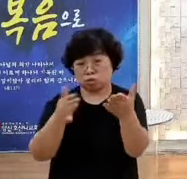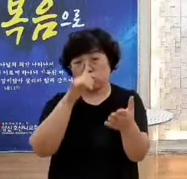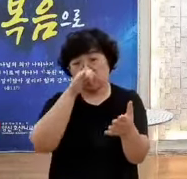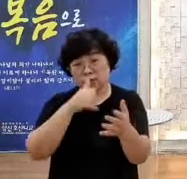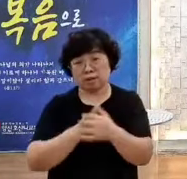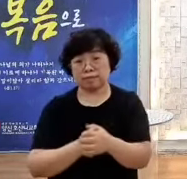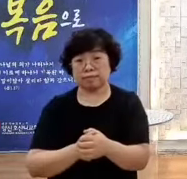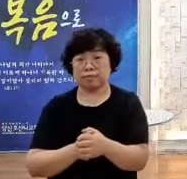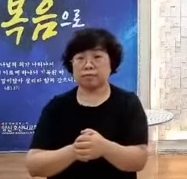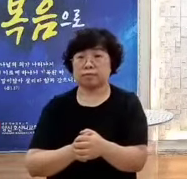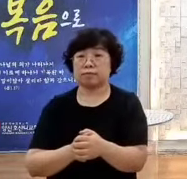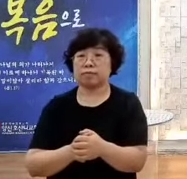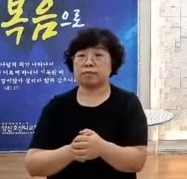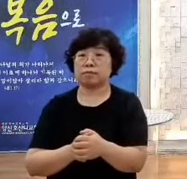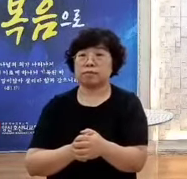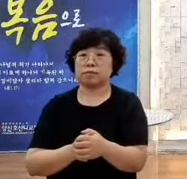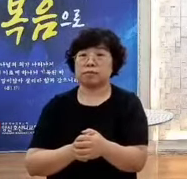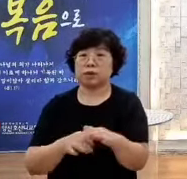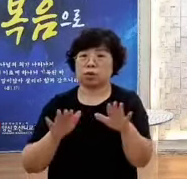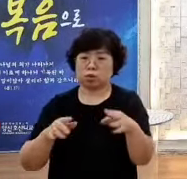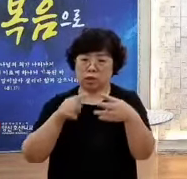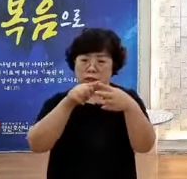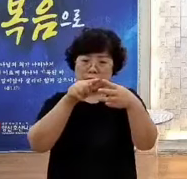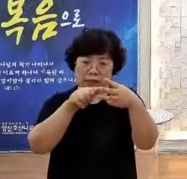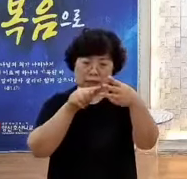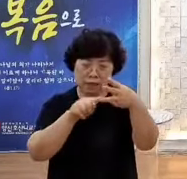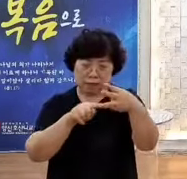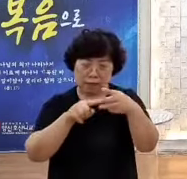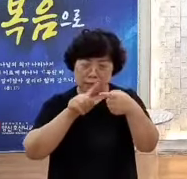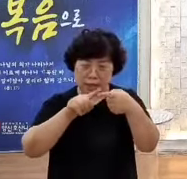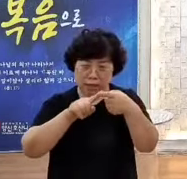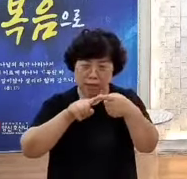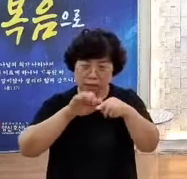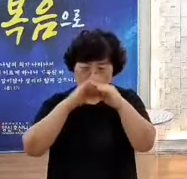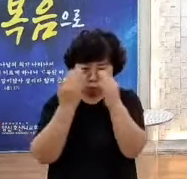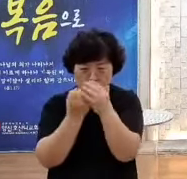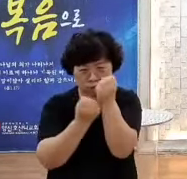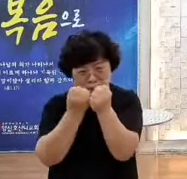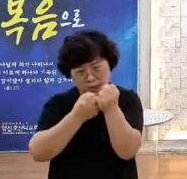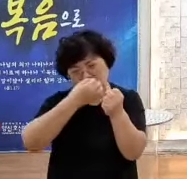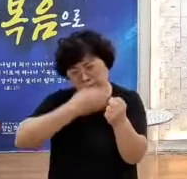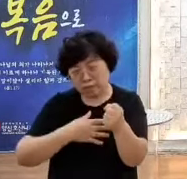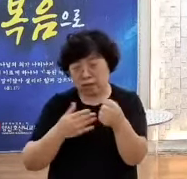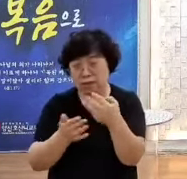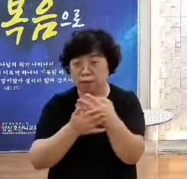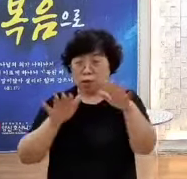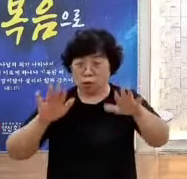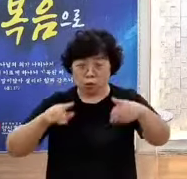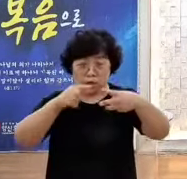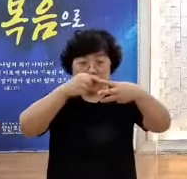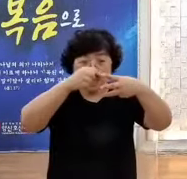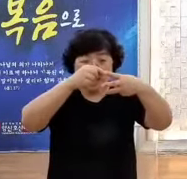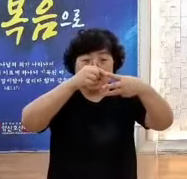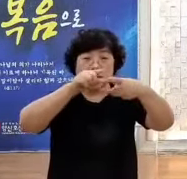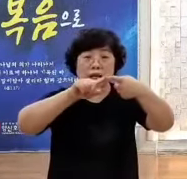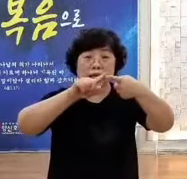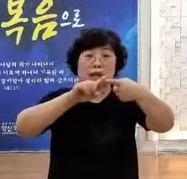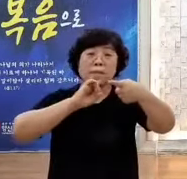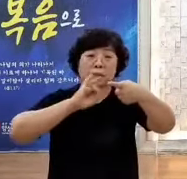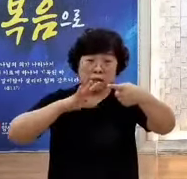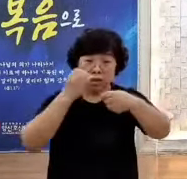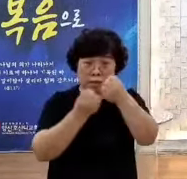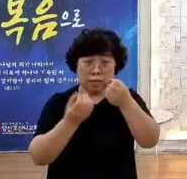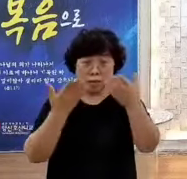오늘 이 많은 것을 다 다루기에는 시간이 너무 부족합니다. 그래서 오늘 이 첫 번째 주제, 하나님과의